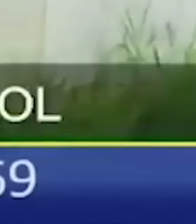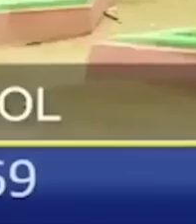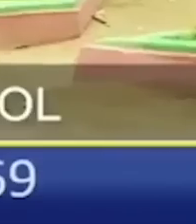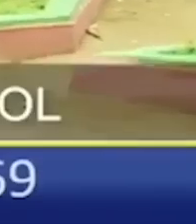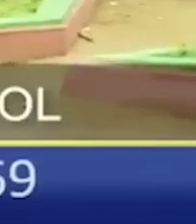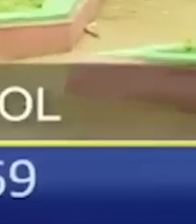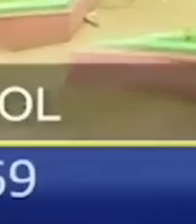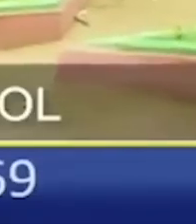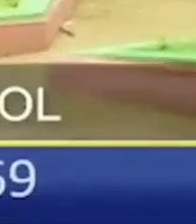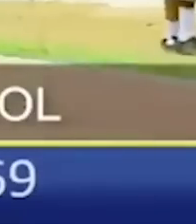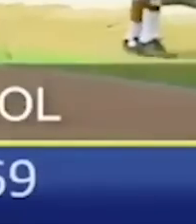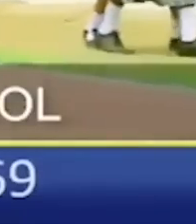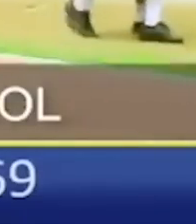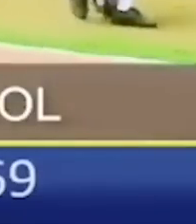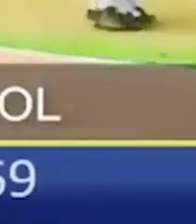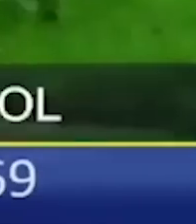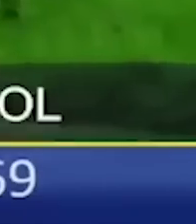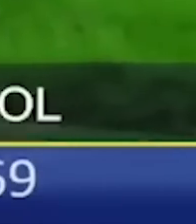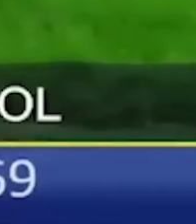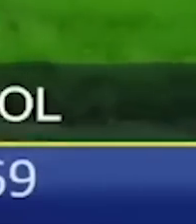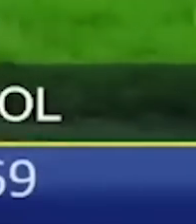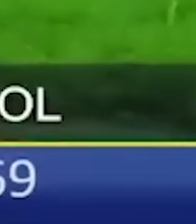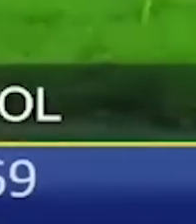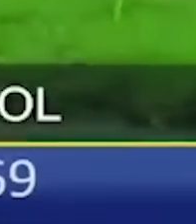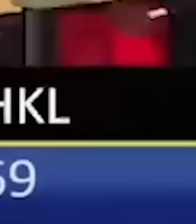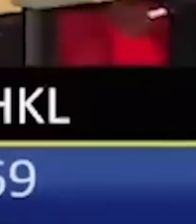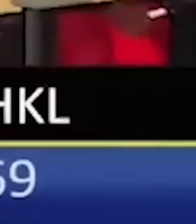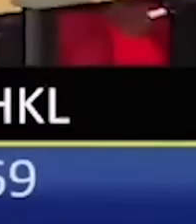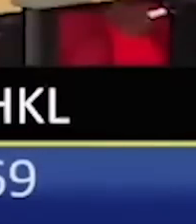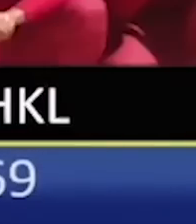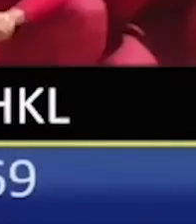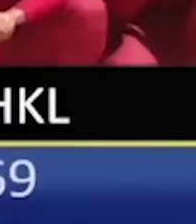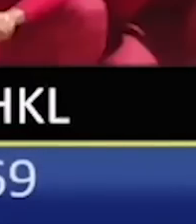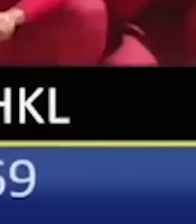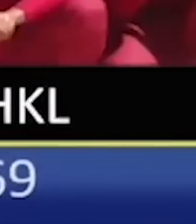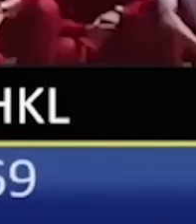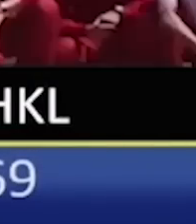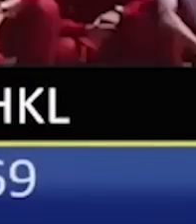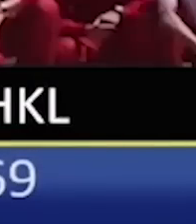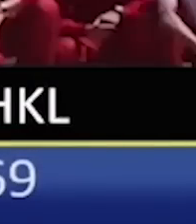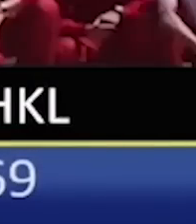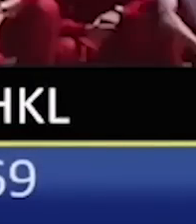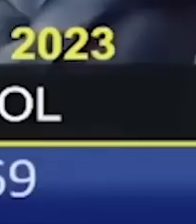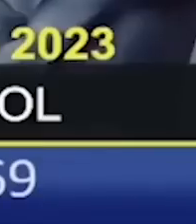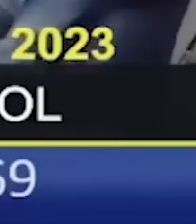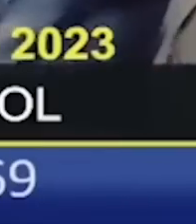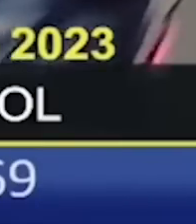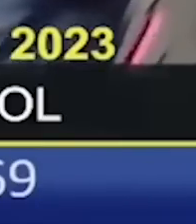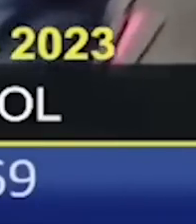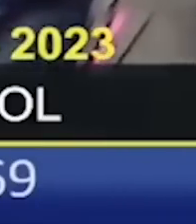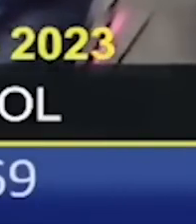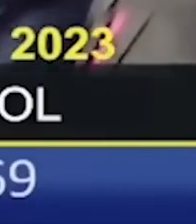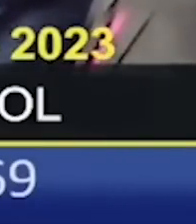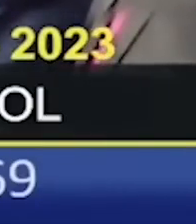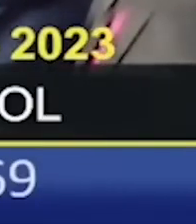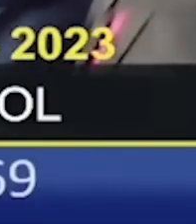masomo ya biashara na masomo ya lugha na sanaa kimkoa na kitaifa, kidato cha 6 miaka 4 mtawalia. Shule imeshika nafasi ya 6 mkoa